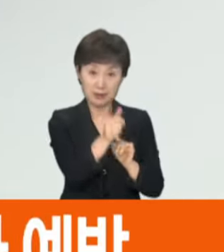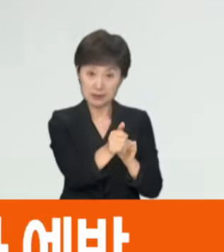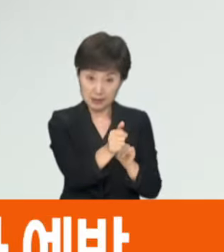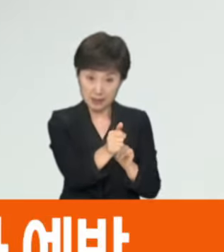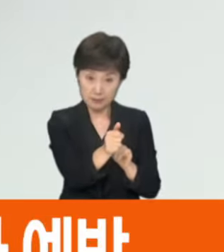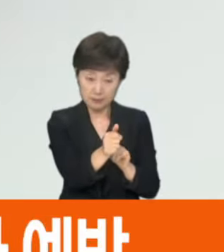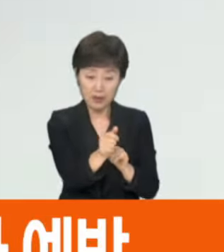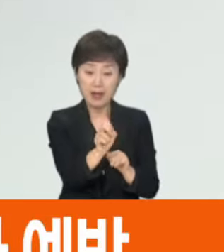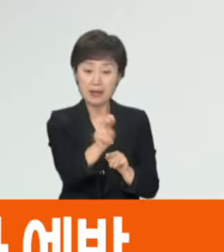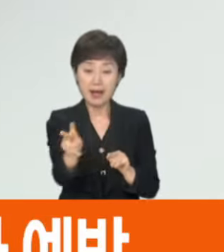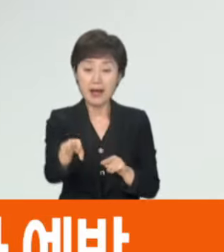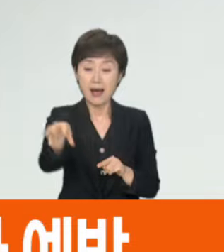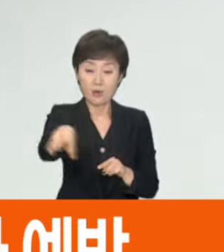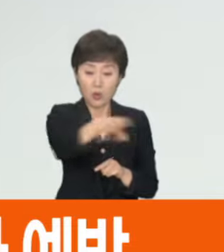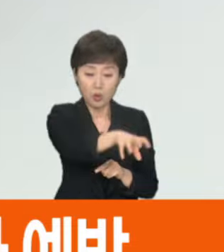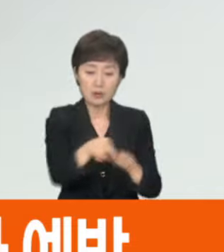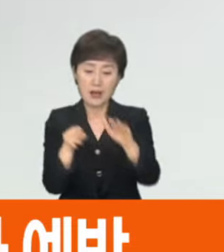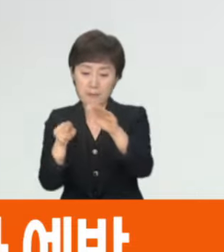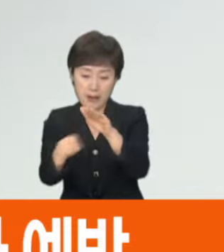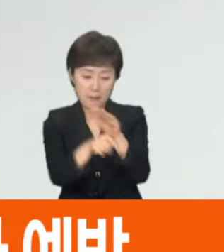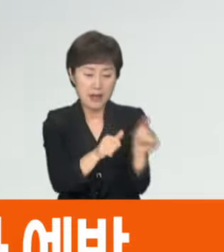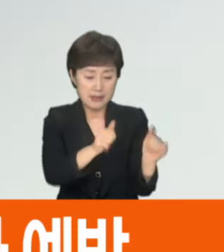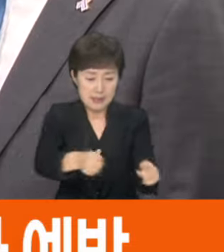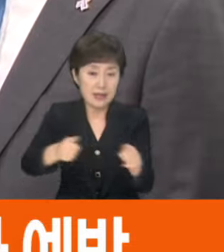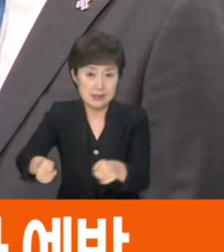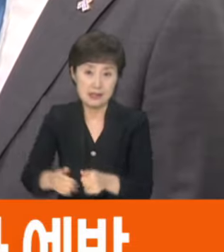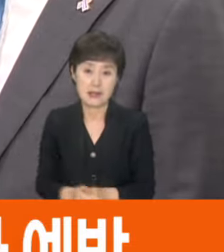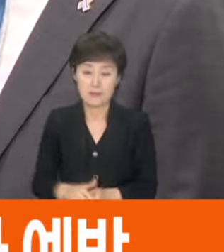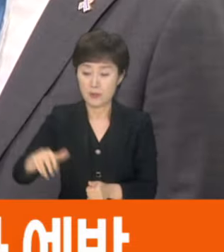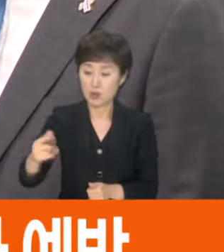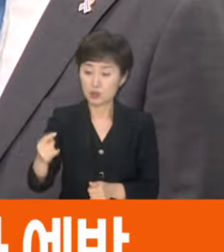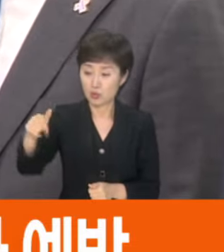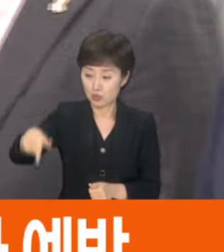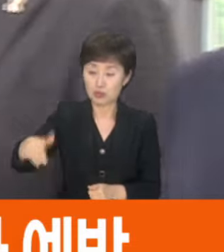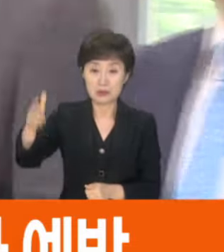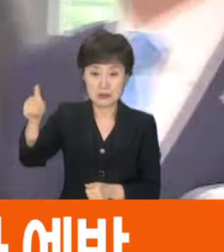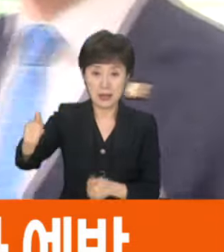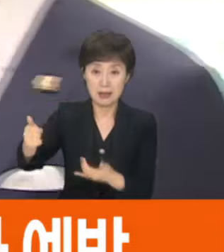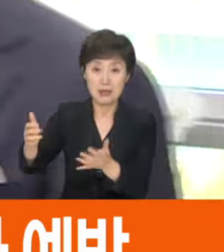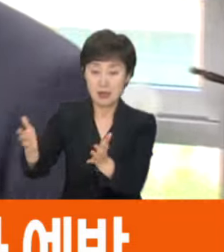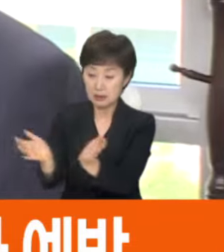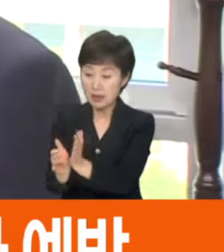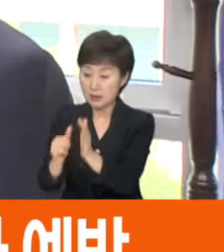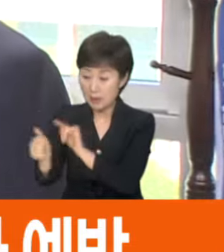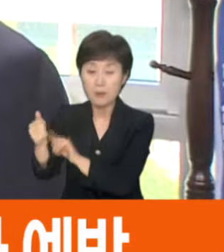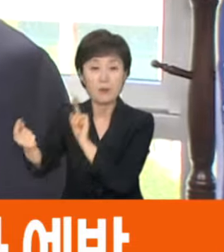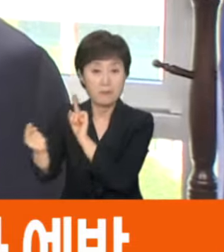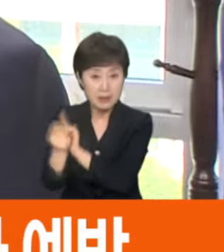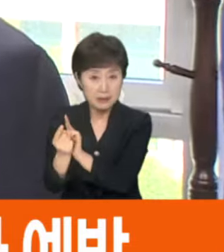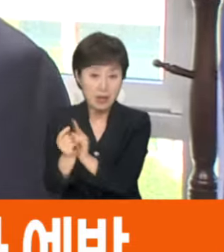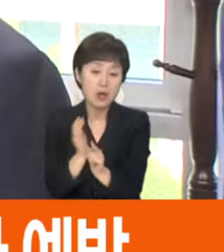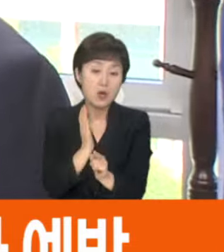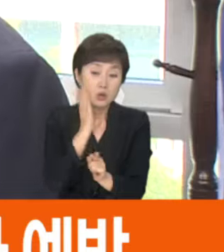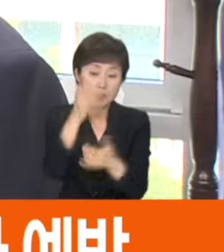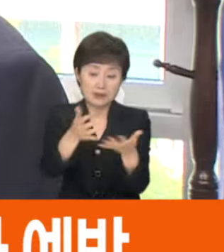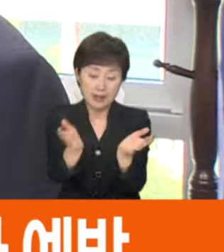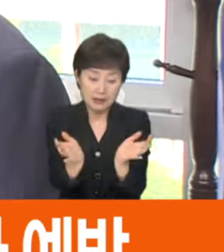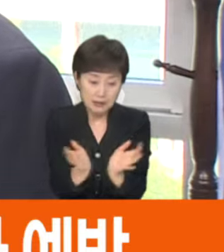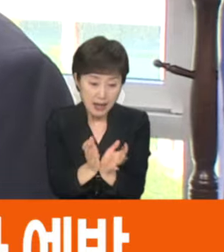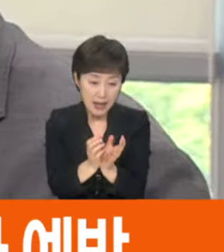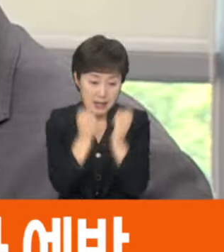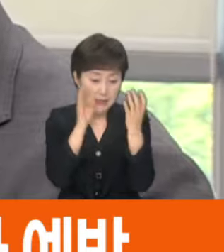처음으로 범야권 원내대표들을 만납니다. 조국혁신당 황운하 원내대표를 만났고요. 녹색정의당,